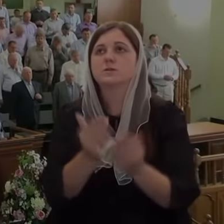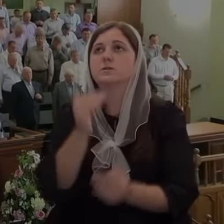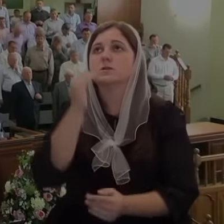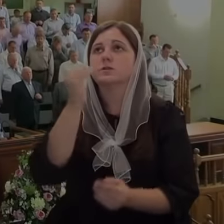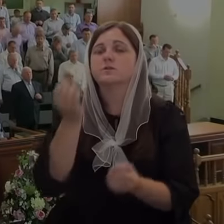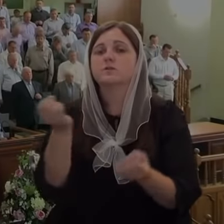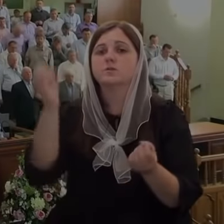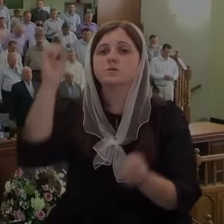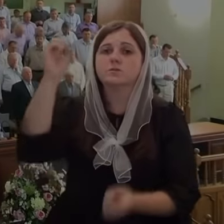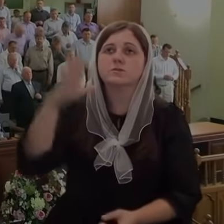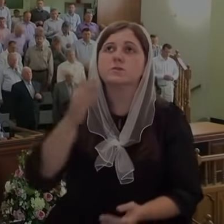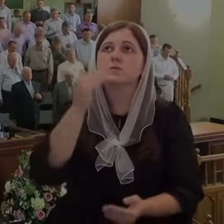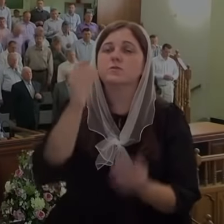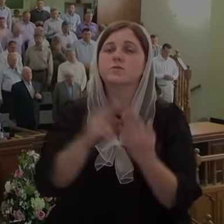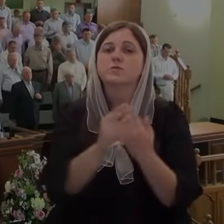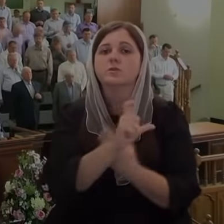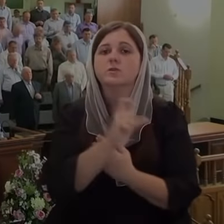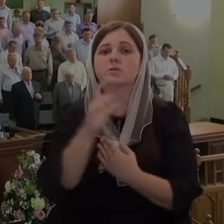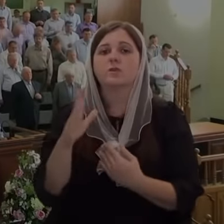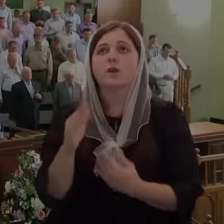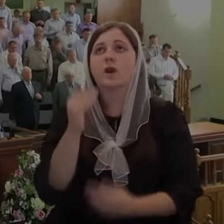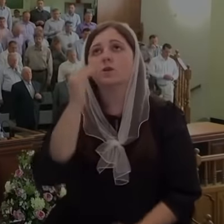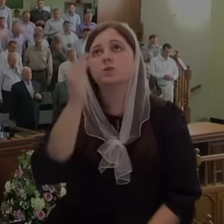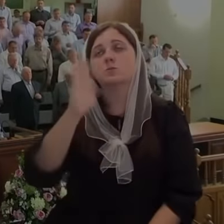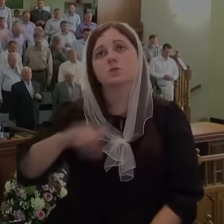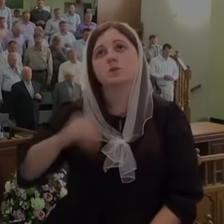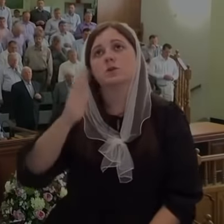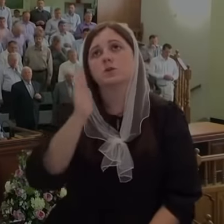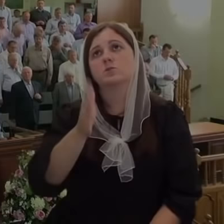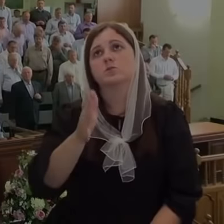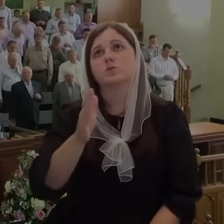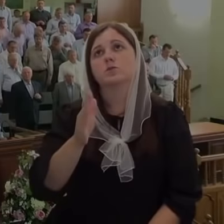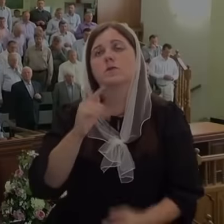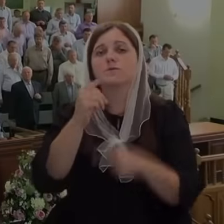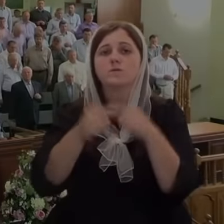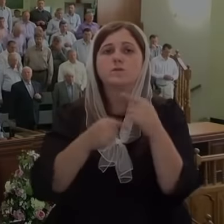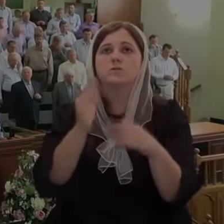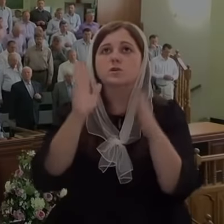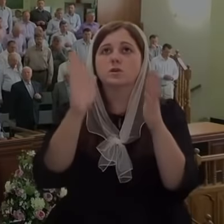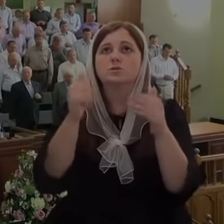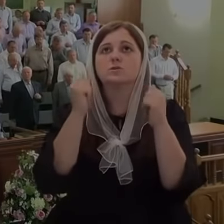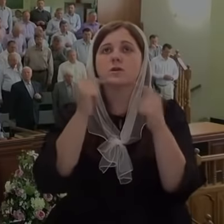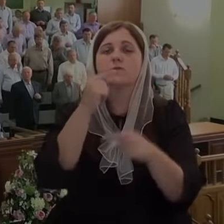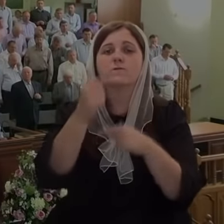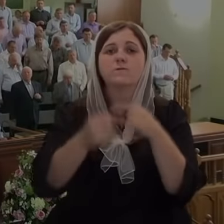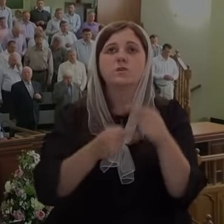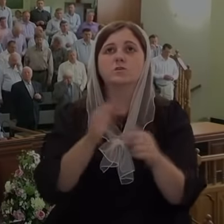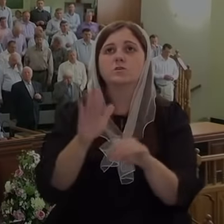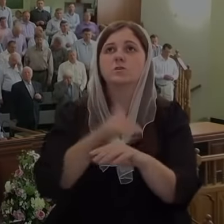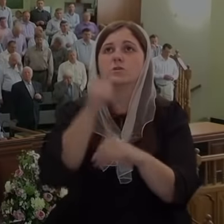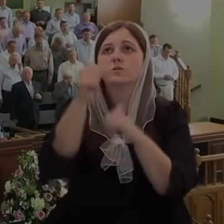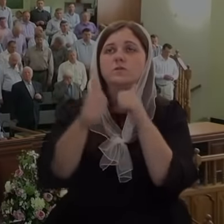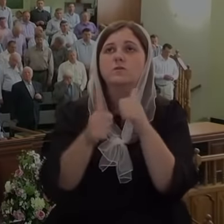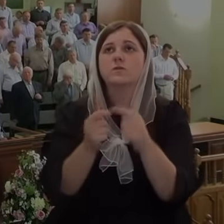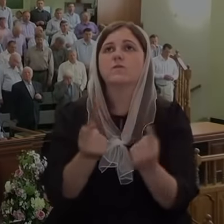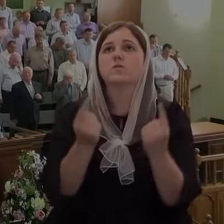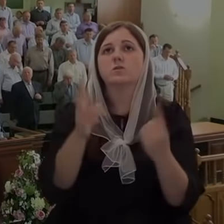неси Твое Евангелие. А Тебе пусть будет вечная слава, вечная хвала,